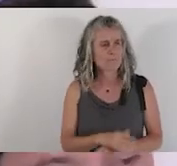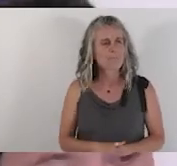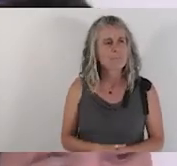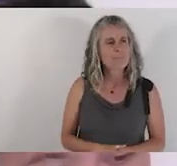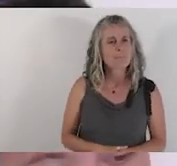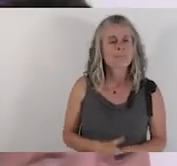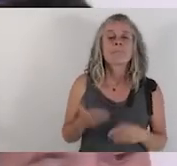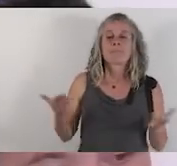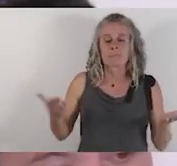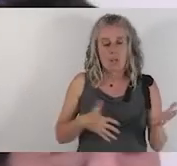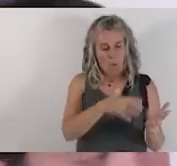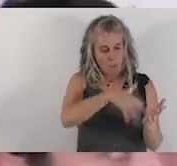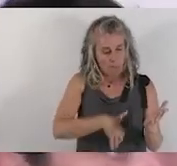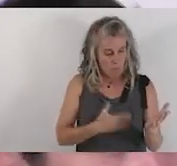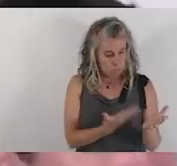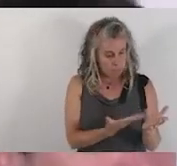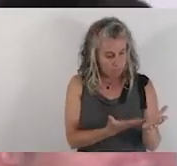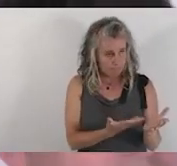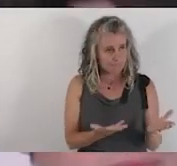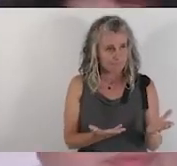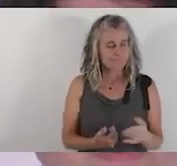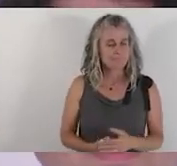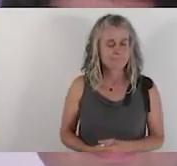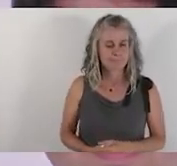cette délibération concerne donc